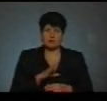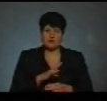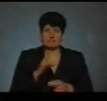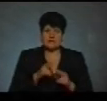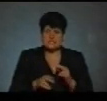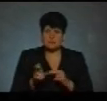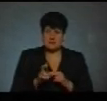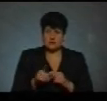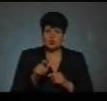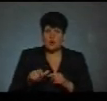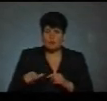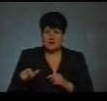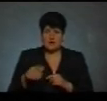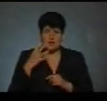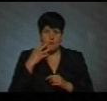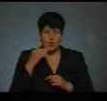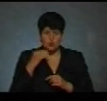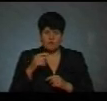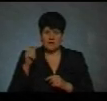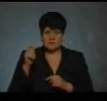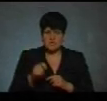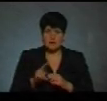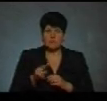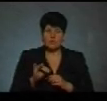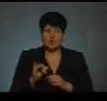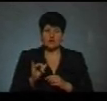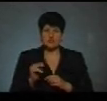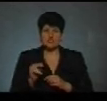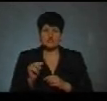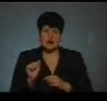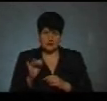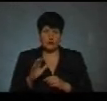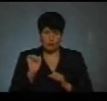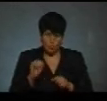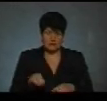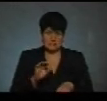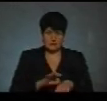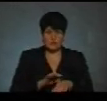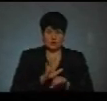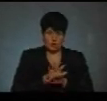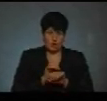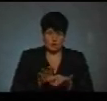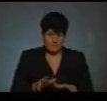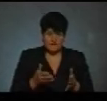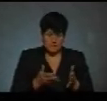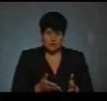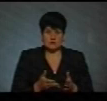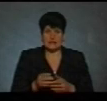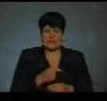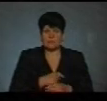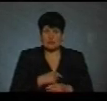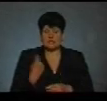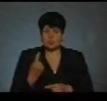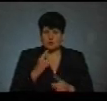що громадяни Молдови, які відвідували Печаївську лавру у Тернопільській області, могли підхопити коронавірус, була така заява. Ну і, власне, депутати обласної